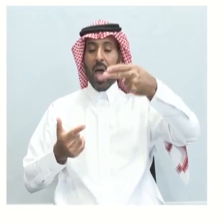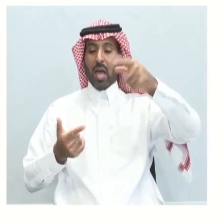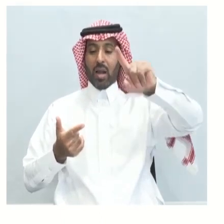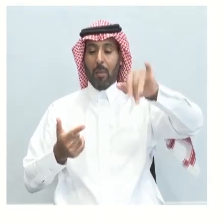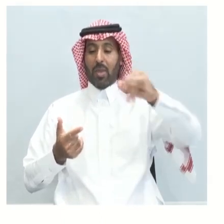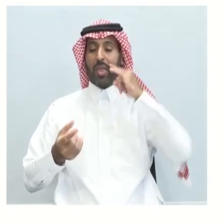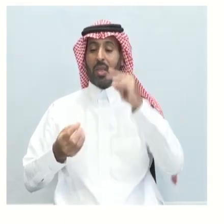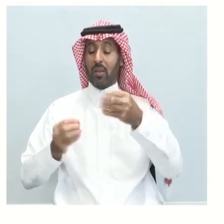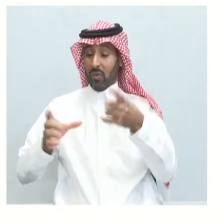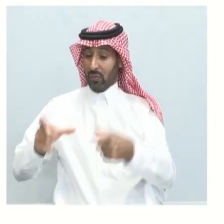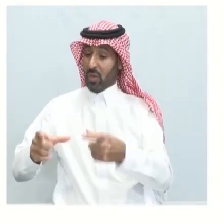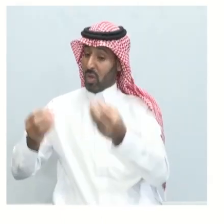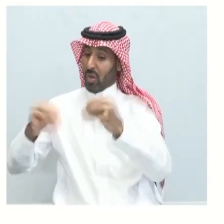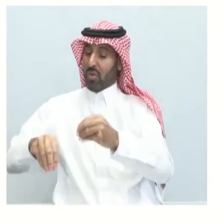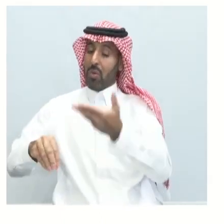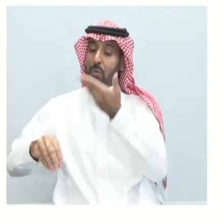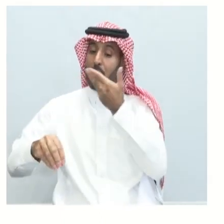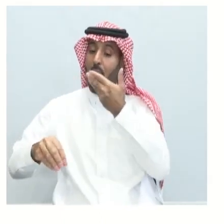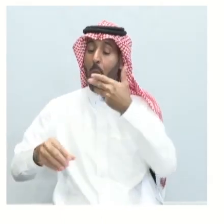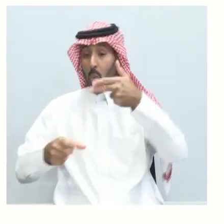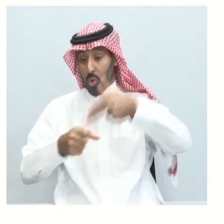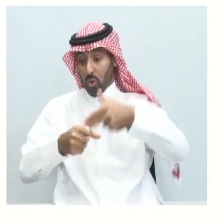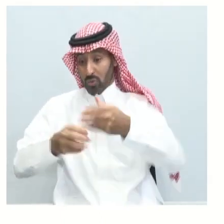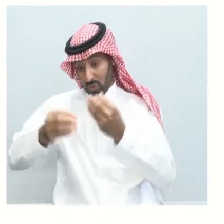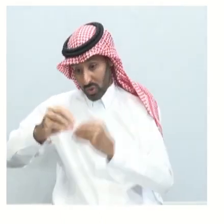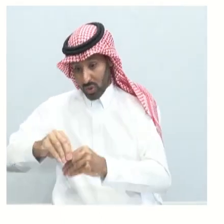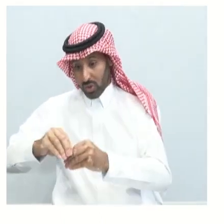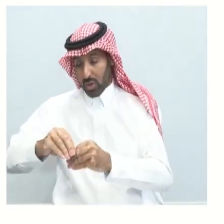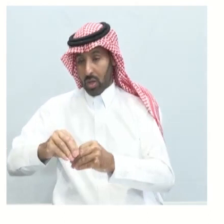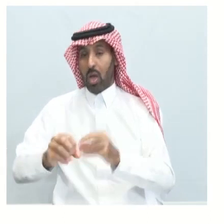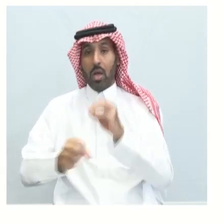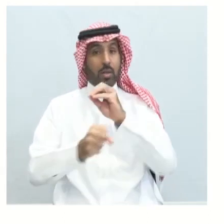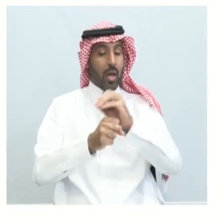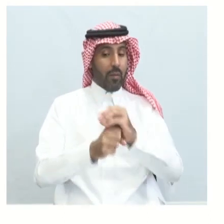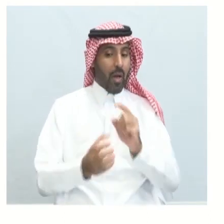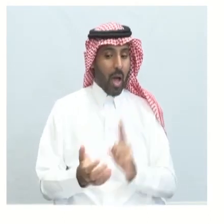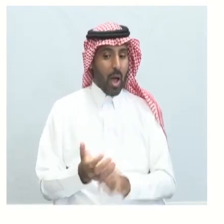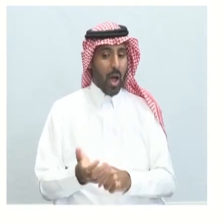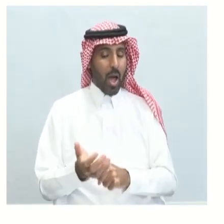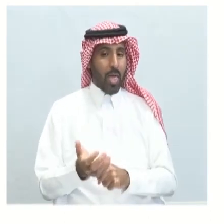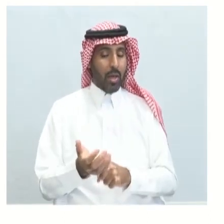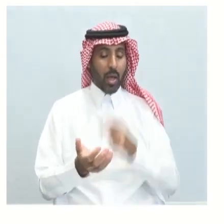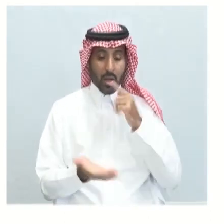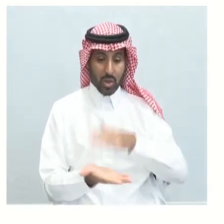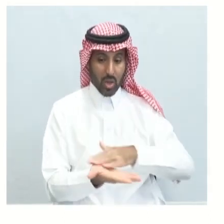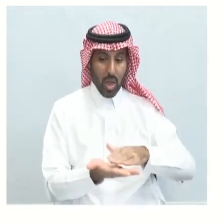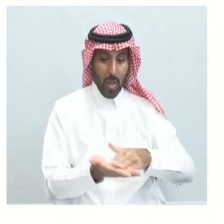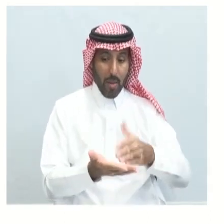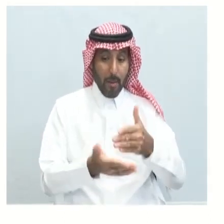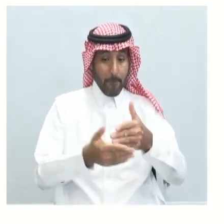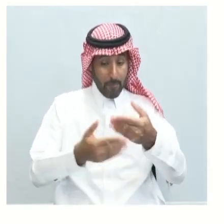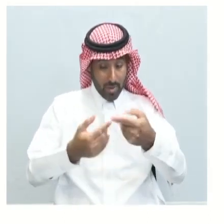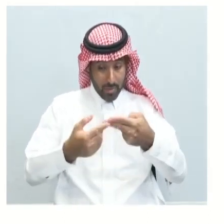والمياه بعد ذلك دعونا نتعرف على حقائق جيولوجيه بدايه انفصال